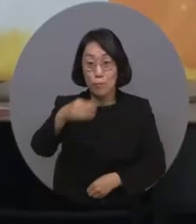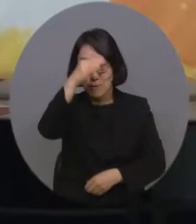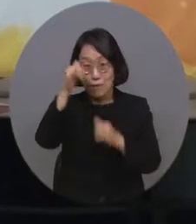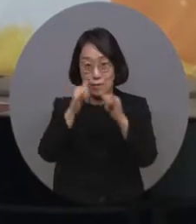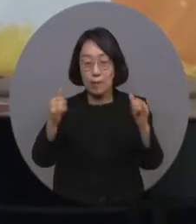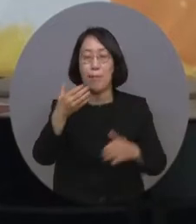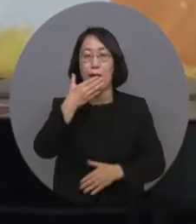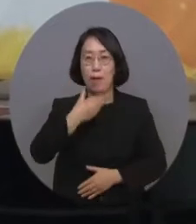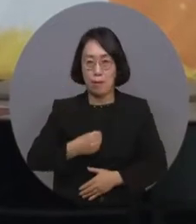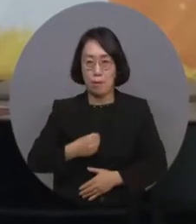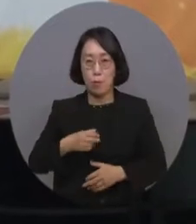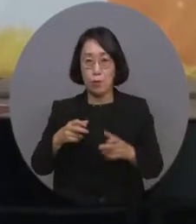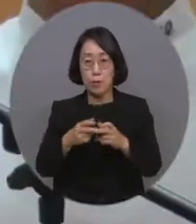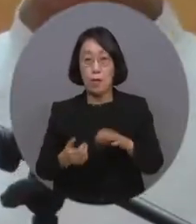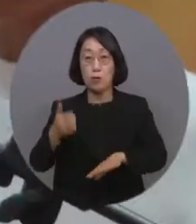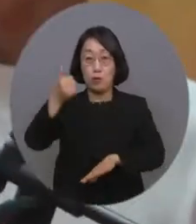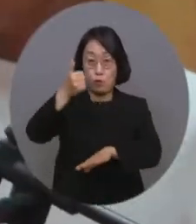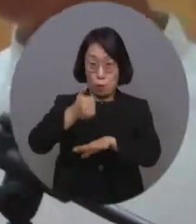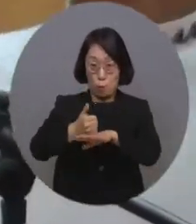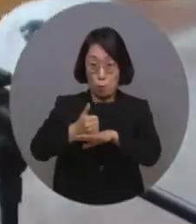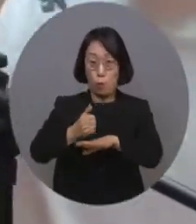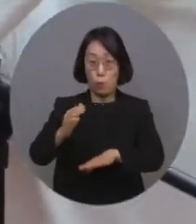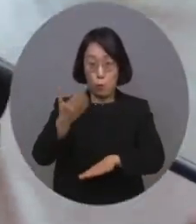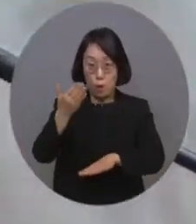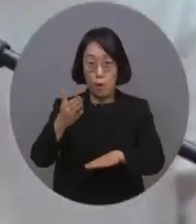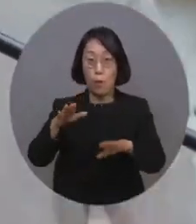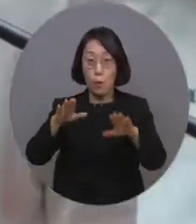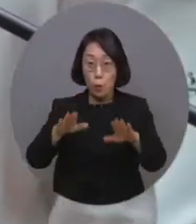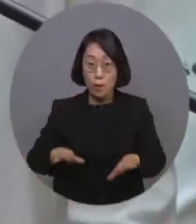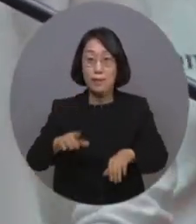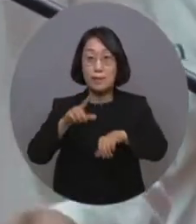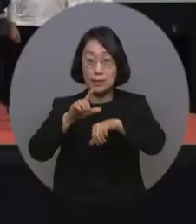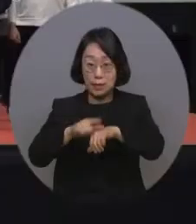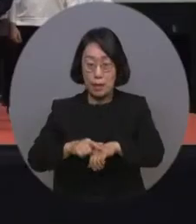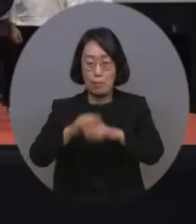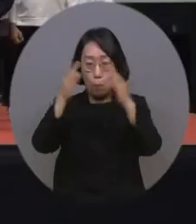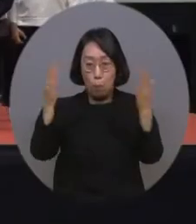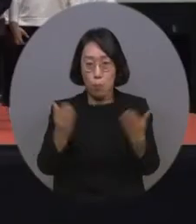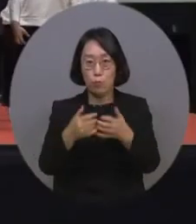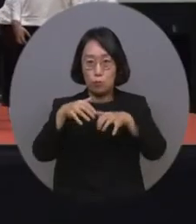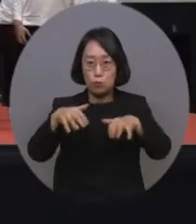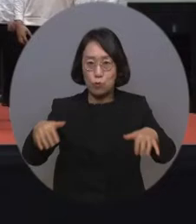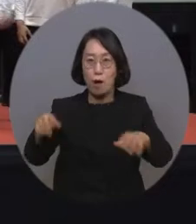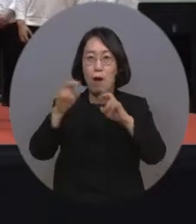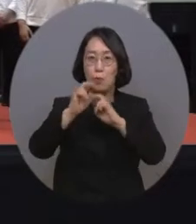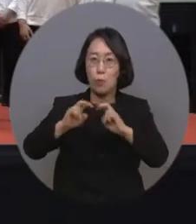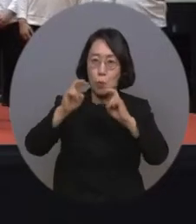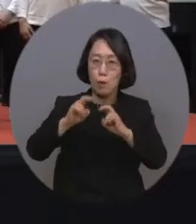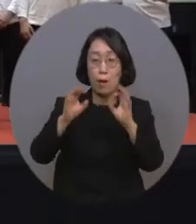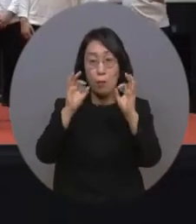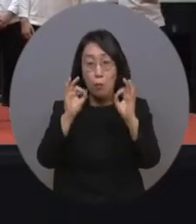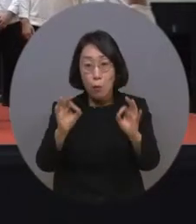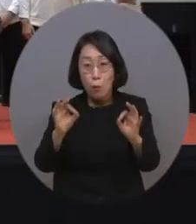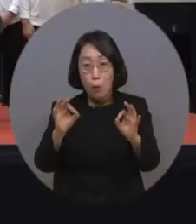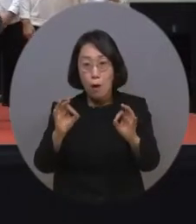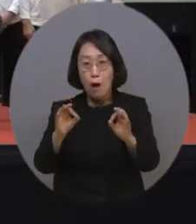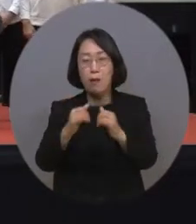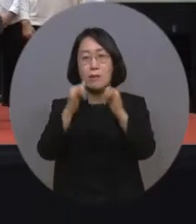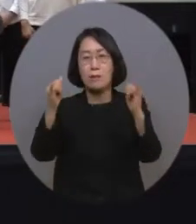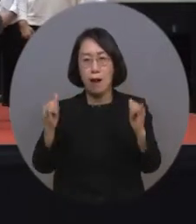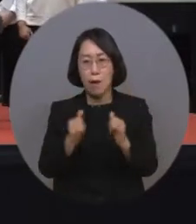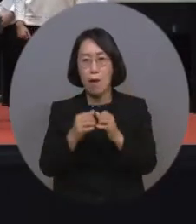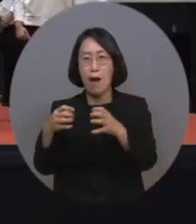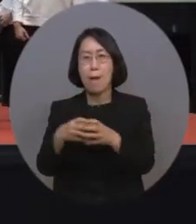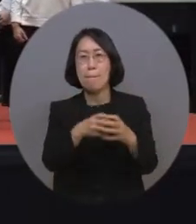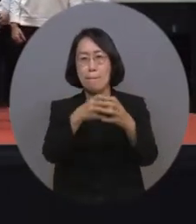장애인이 주인공이 된 이 무대, 이 시간, 합창으로 모두가 하나 되는 감동, 더불어 살아가는 사회를 만들어가는